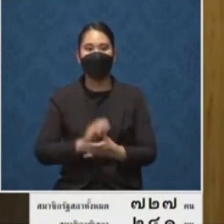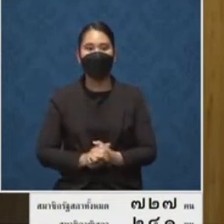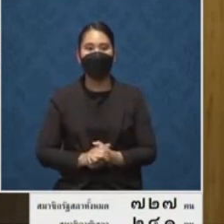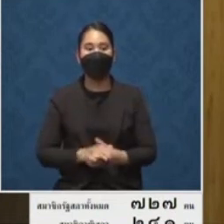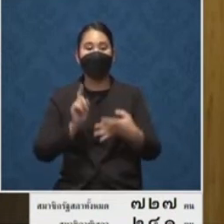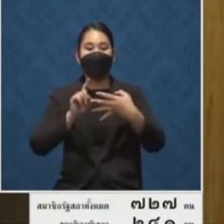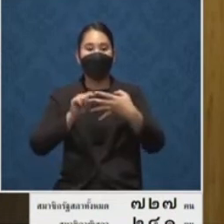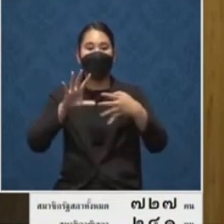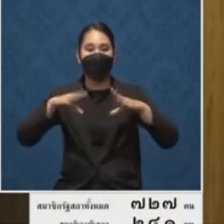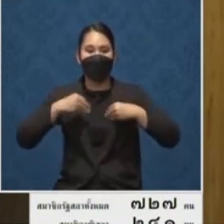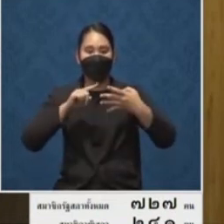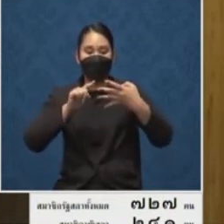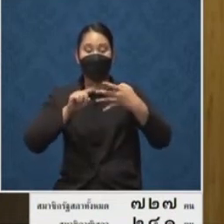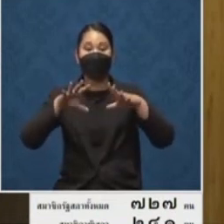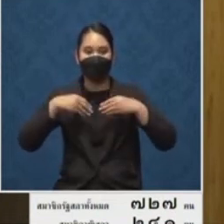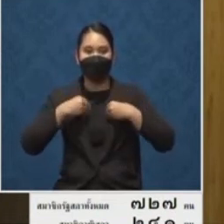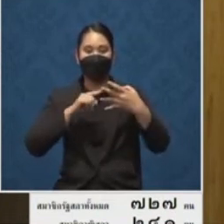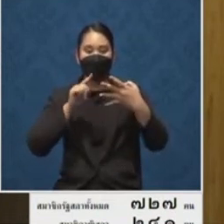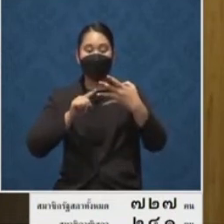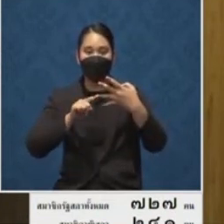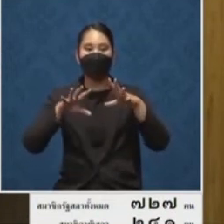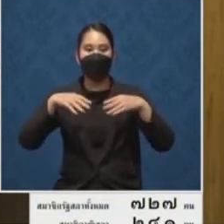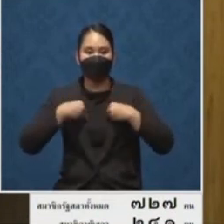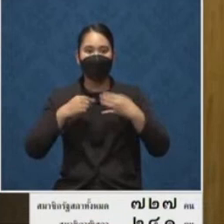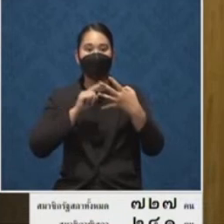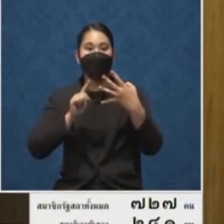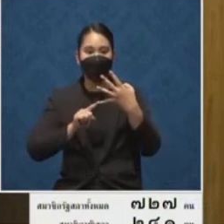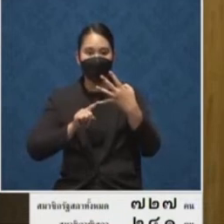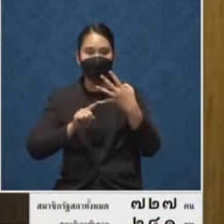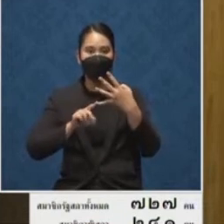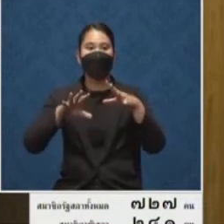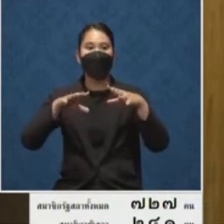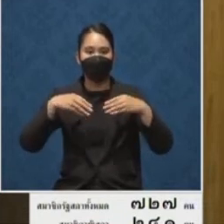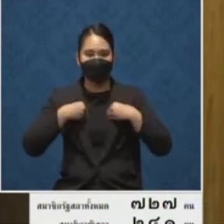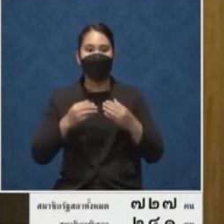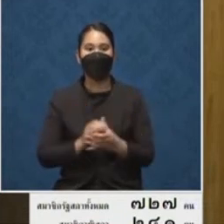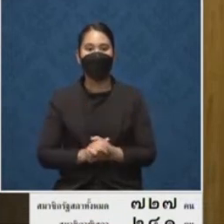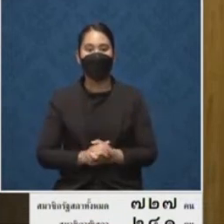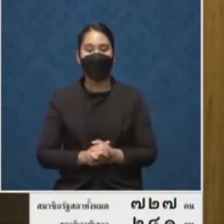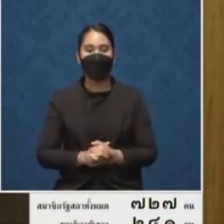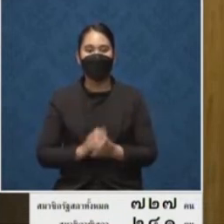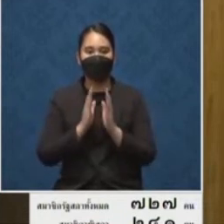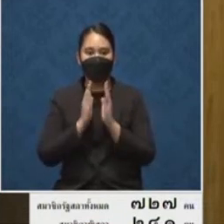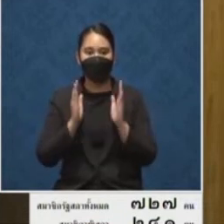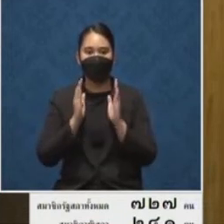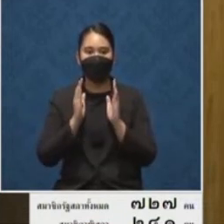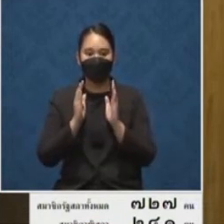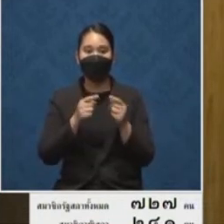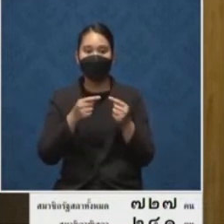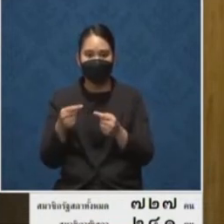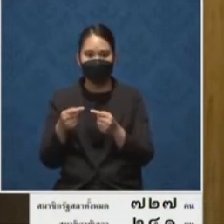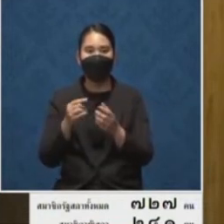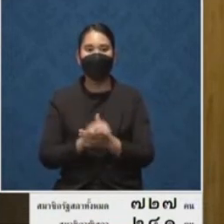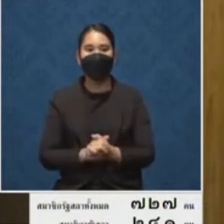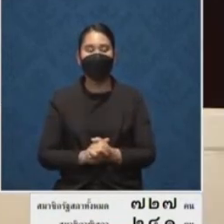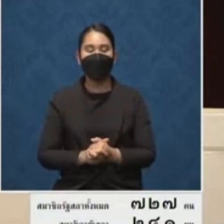ขึ้นชื่อแล้วใช่มั้ยฮะขึ้นชื่อแล้วท่านลงได้เลยครับ1 2 3 ฉบับที่2รับหลักการฉบับที่3รับหลักการฉบับ